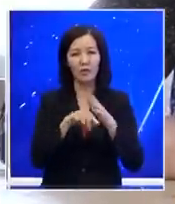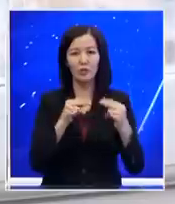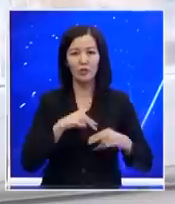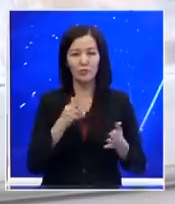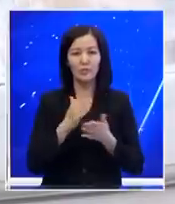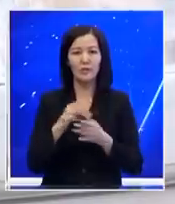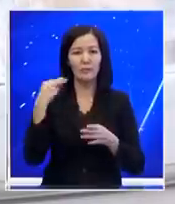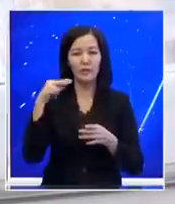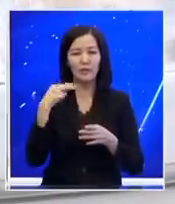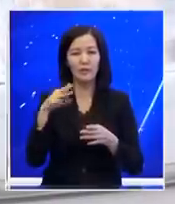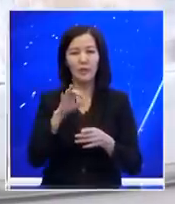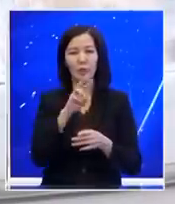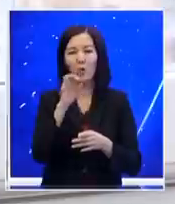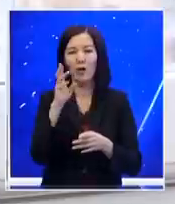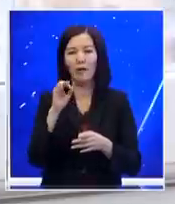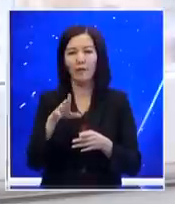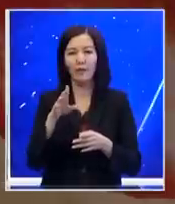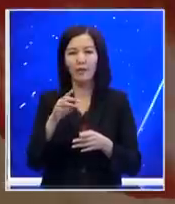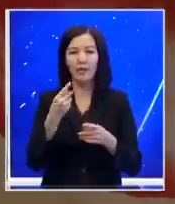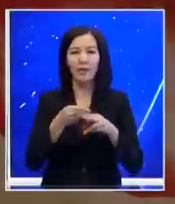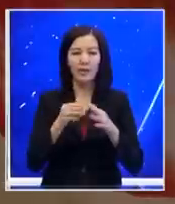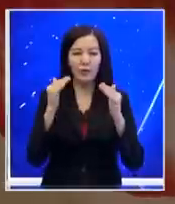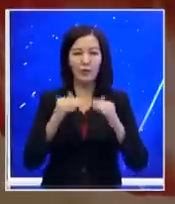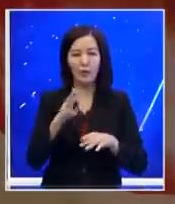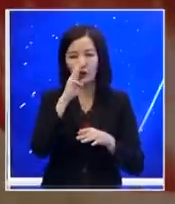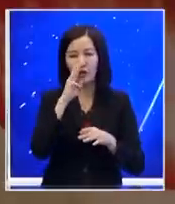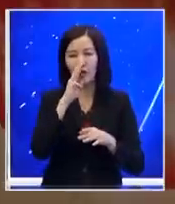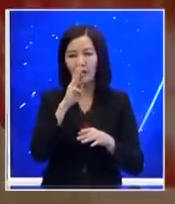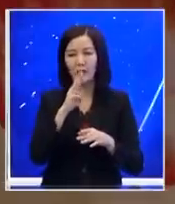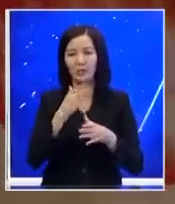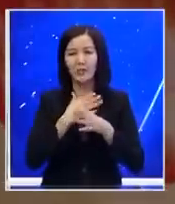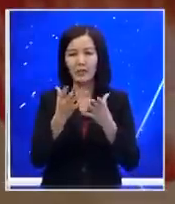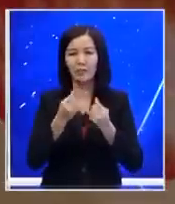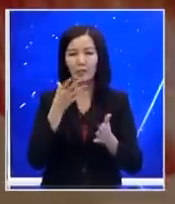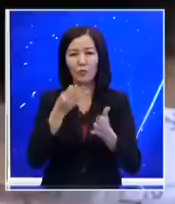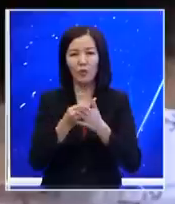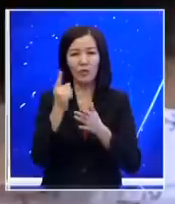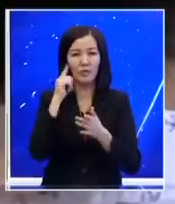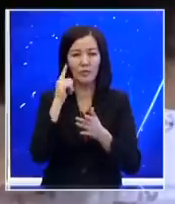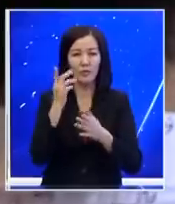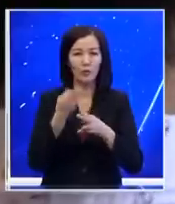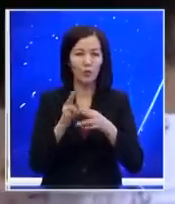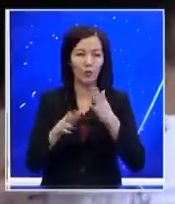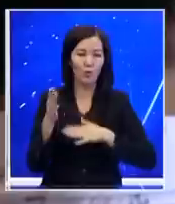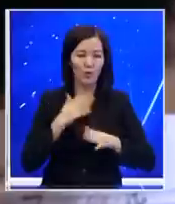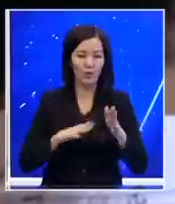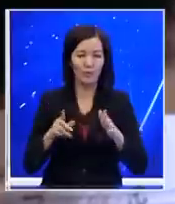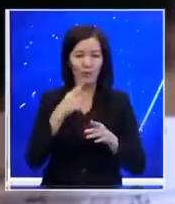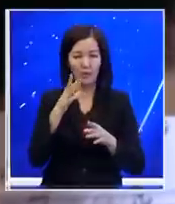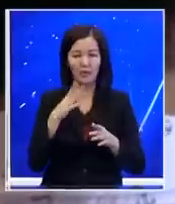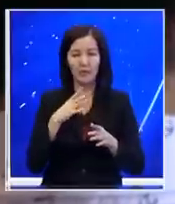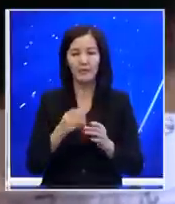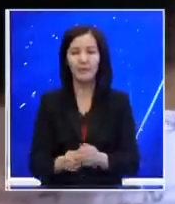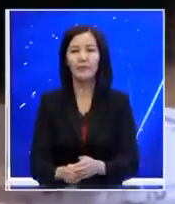істеген. Президент Қасым-Жомарт Тоқаевтың ең төменгі жалақы көлемінде жәрдемақы төленеді деген хабарын естігенде төбем көкке бір елі